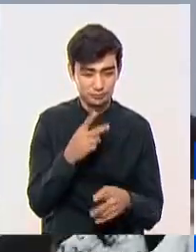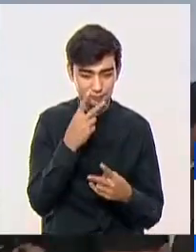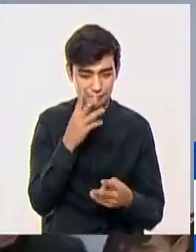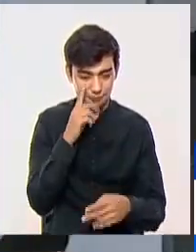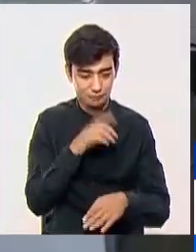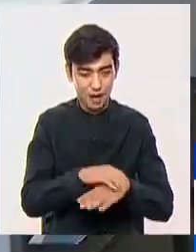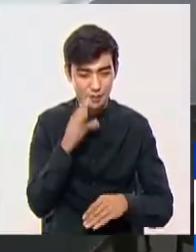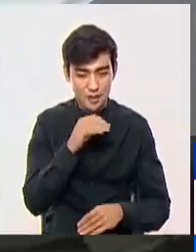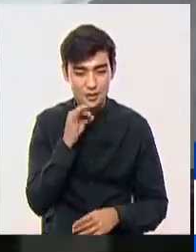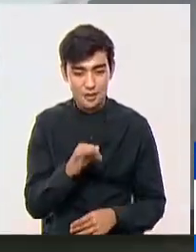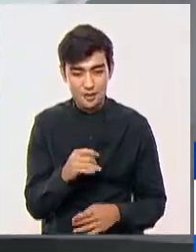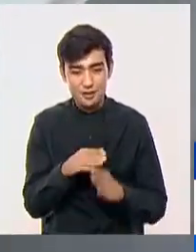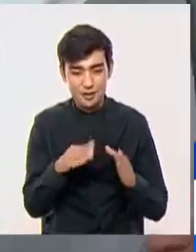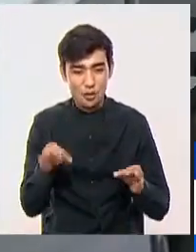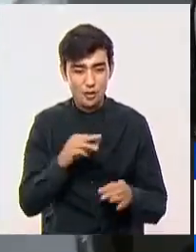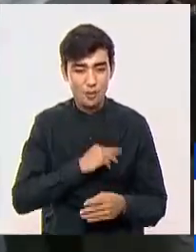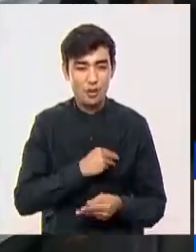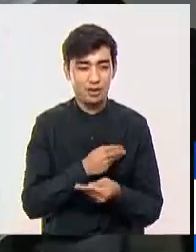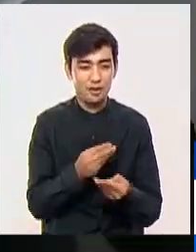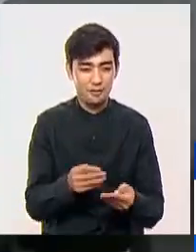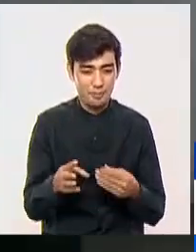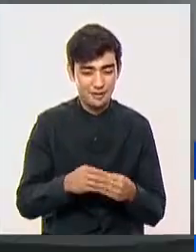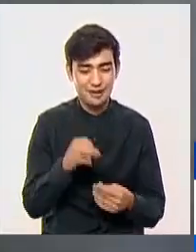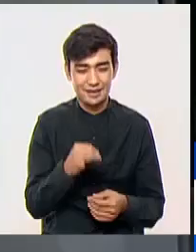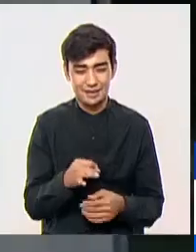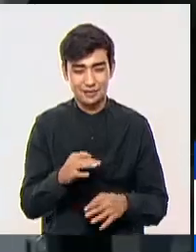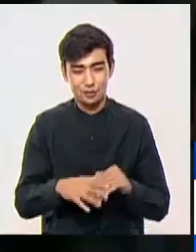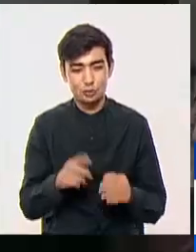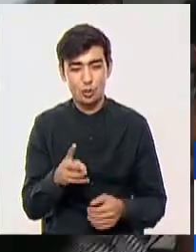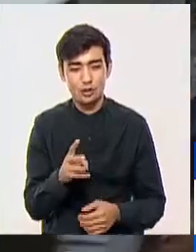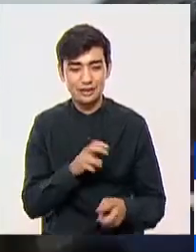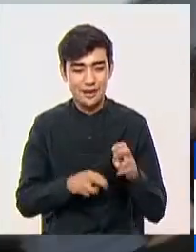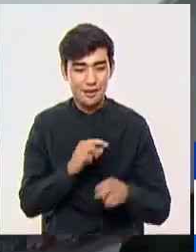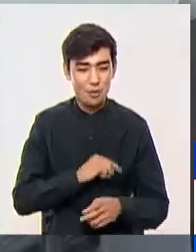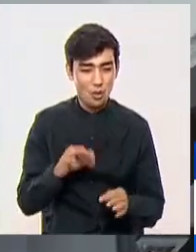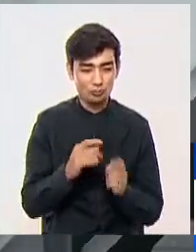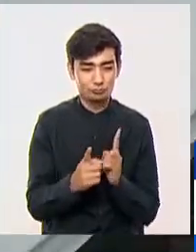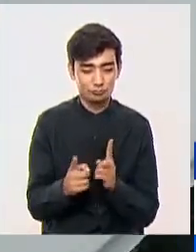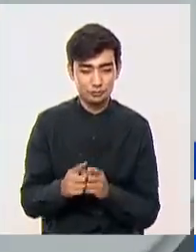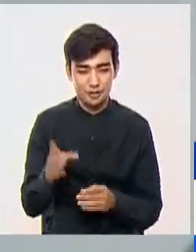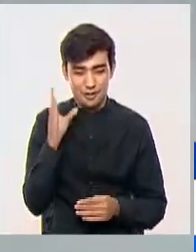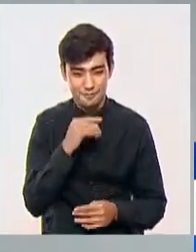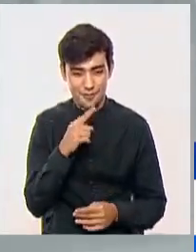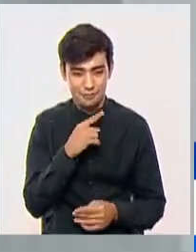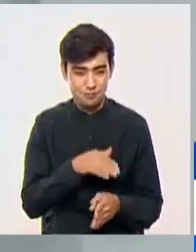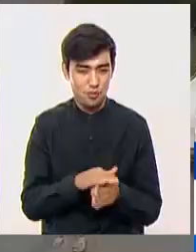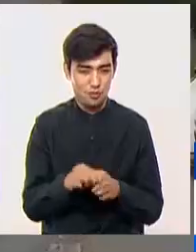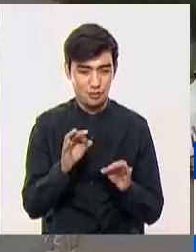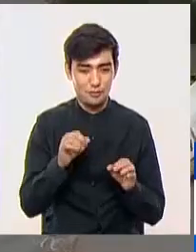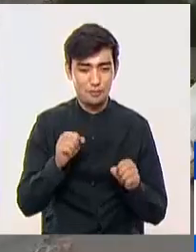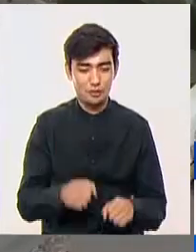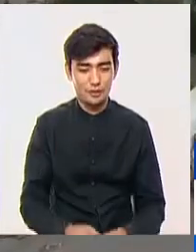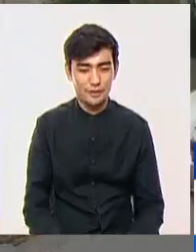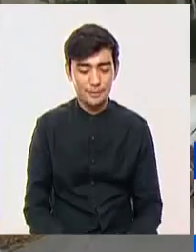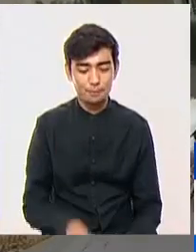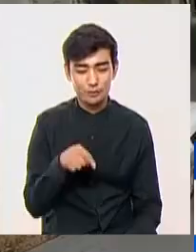болады. Яғни жәрменке жұмыс берушілермен екі қолға бір күрек іздеген жандарды жолықтырар алаңға айналып төге толықтай негіз бар.